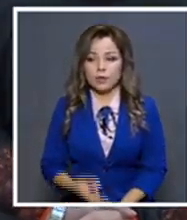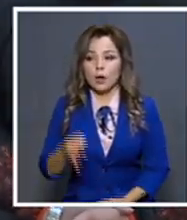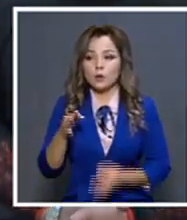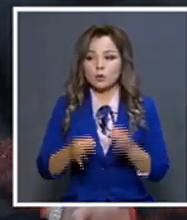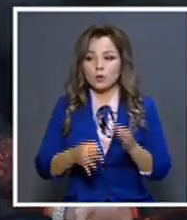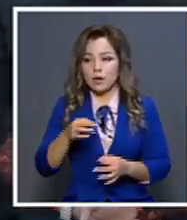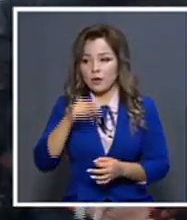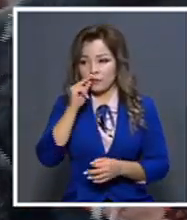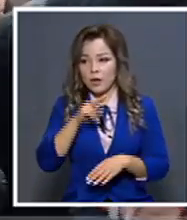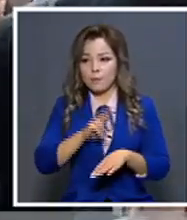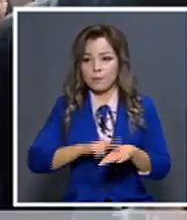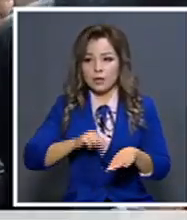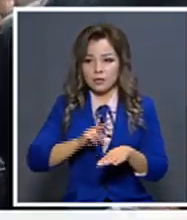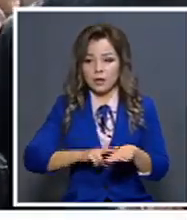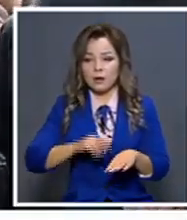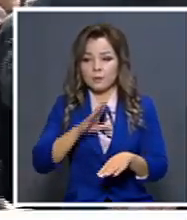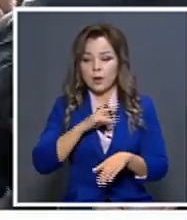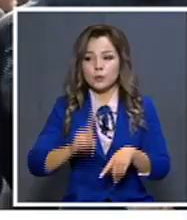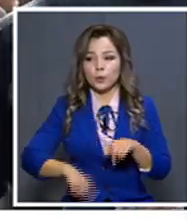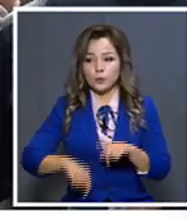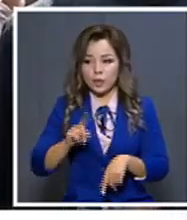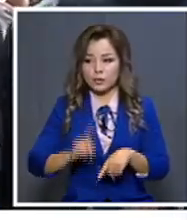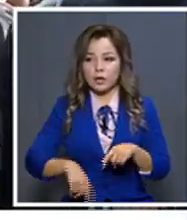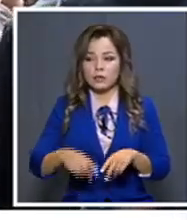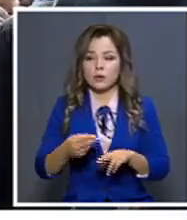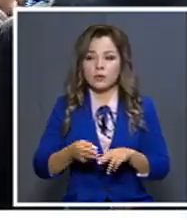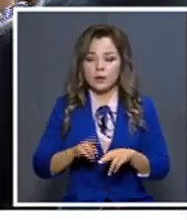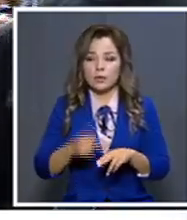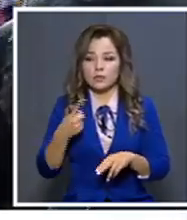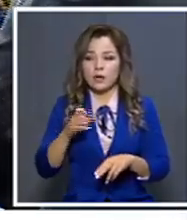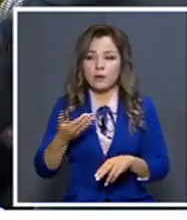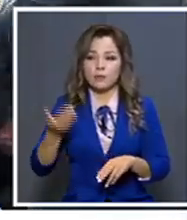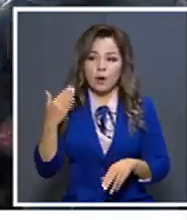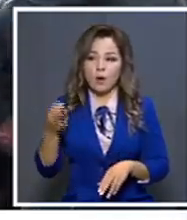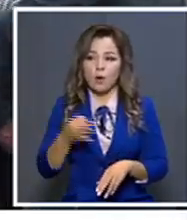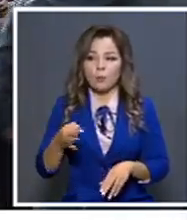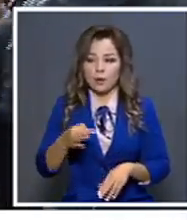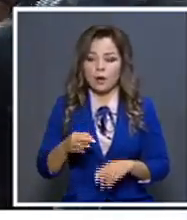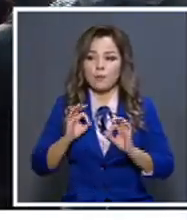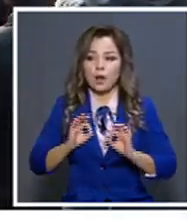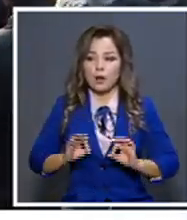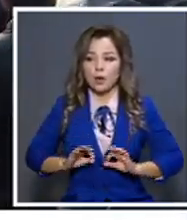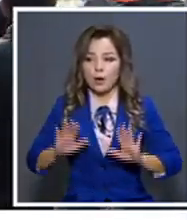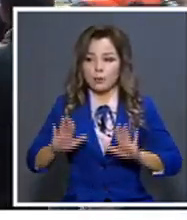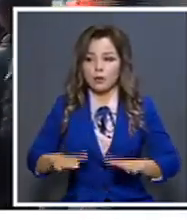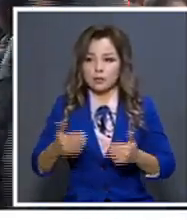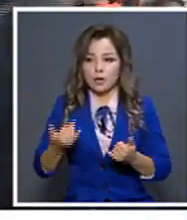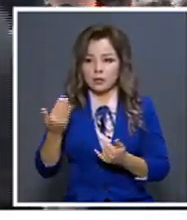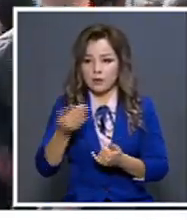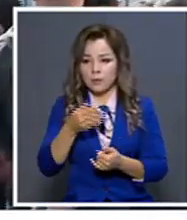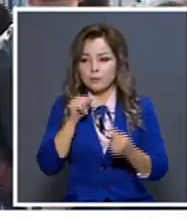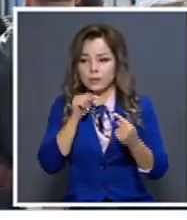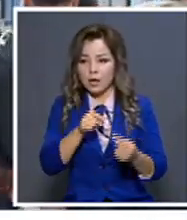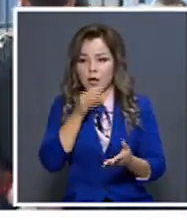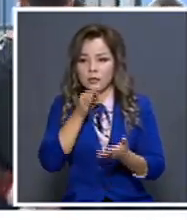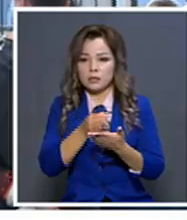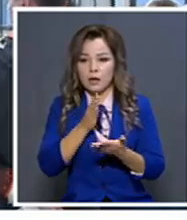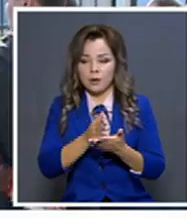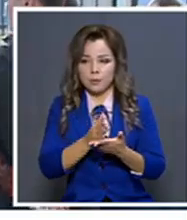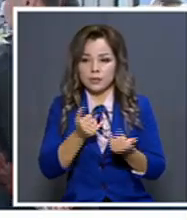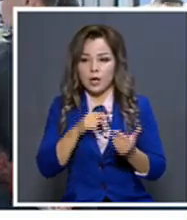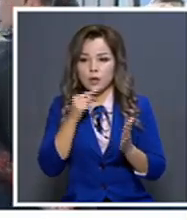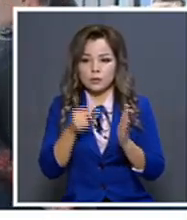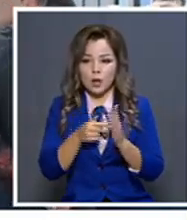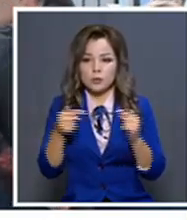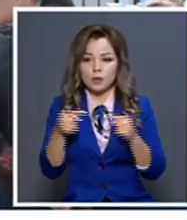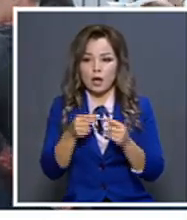Сотталған полицейлердің туыстары өткен сенбеден бастап осылай облыстық прокуратураның алдын тұрауылдап жүр. Олар сот үкіміне наразылықтарын білдірді.